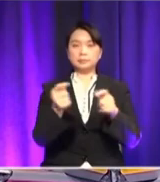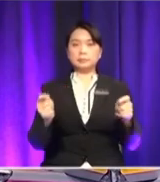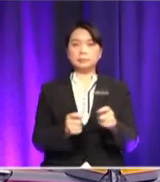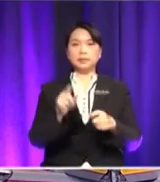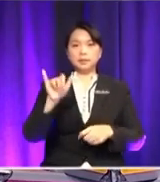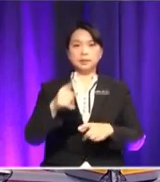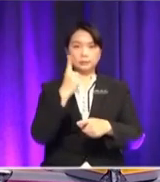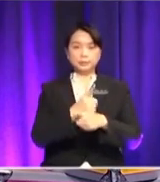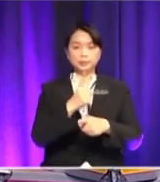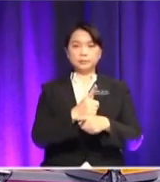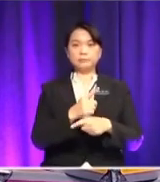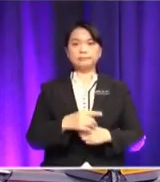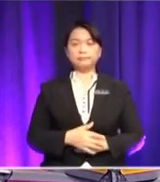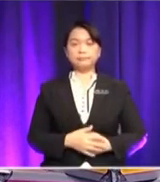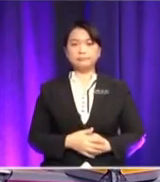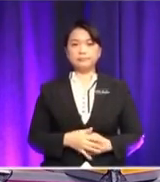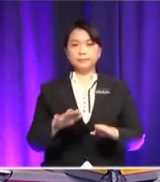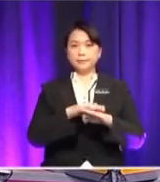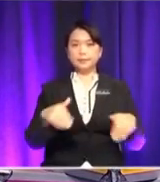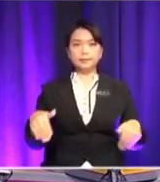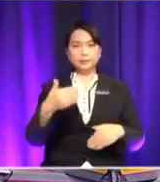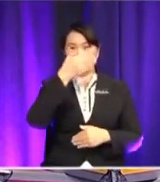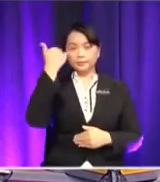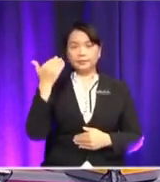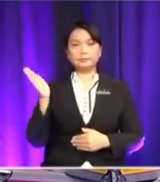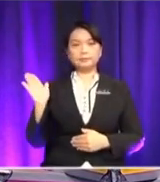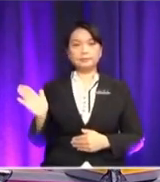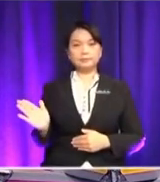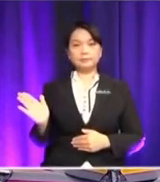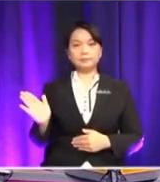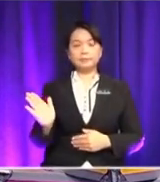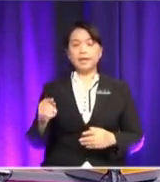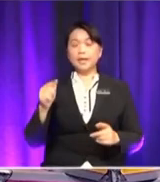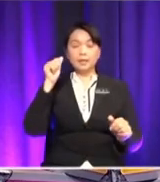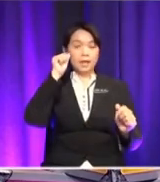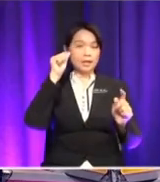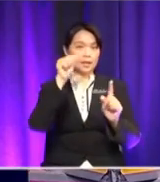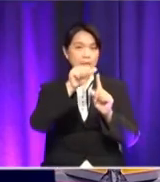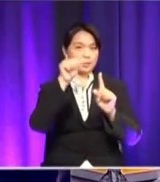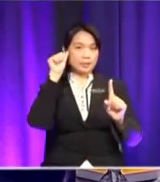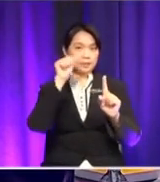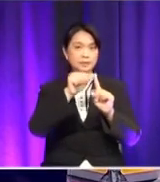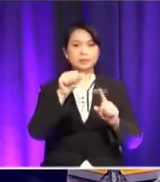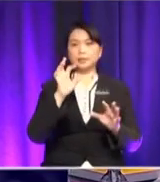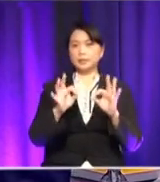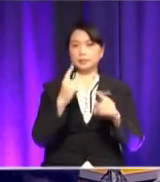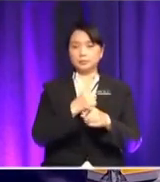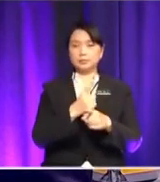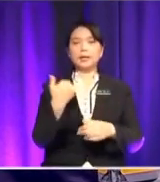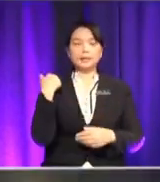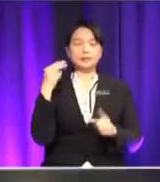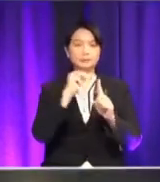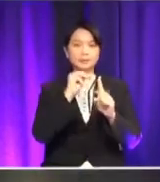ruangannya dan lukislah Lilu dan jangan lupa Heru Oh jangan lupa error error kita lagi dapat markah pernah